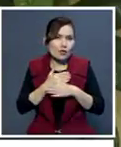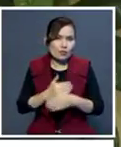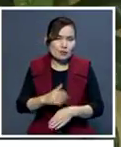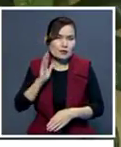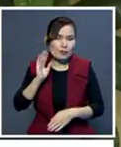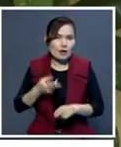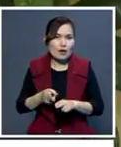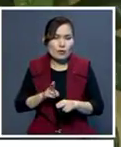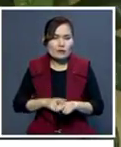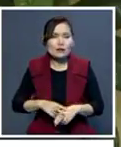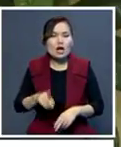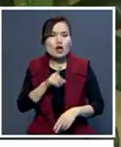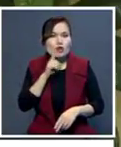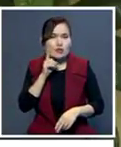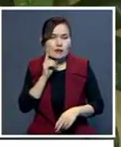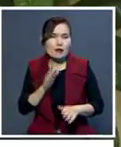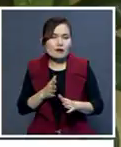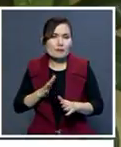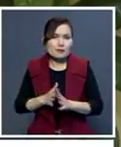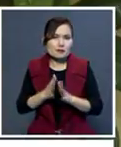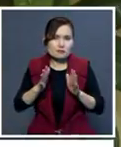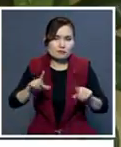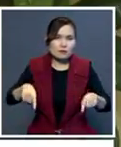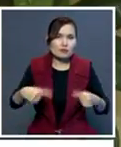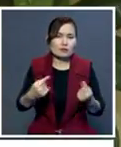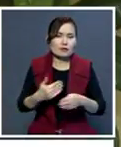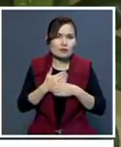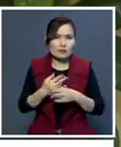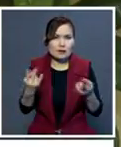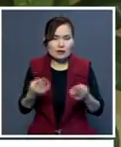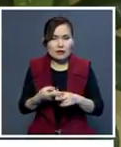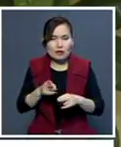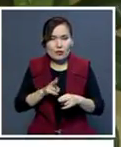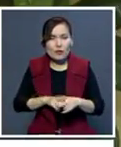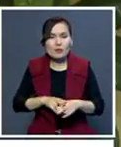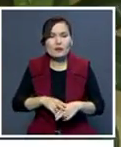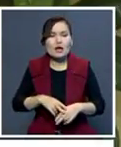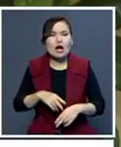не ешқандай тренингке қатыспайтын жастардың санаты бар бізде. Соларға арналған жалпы олардың